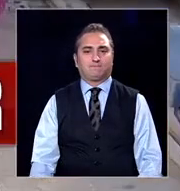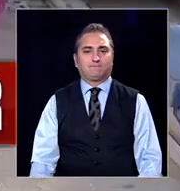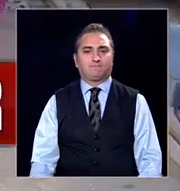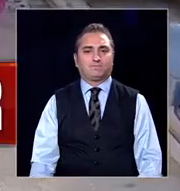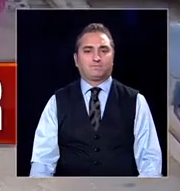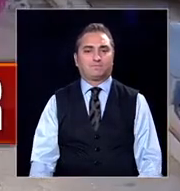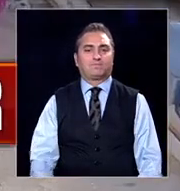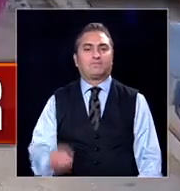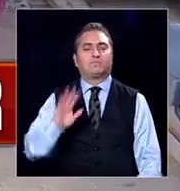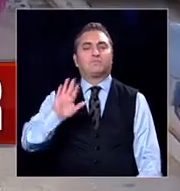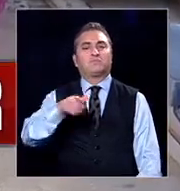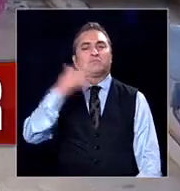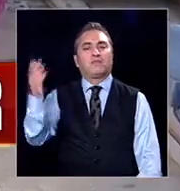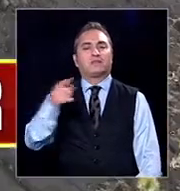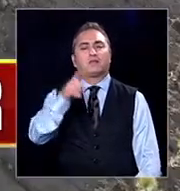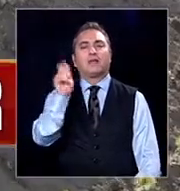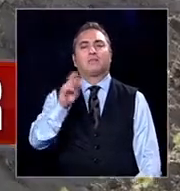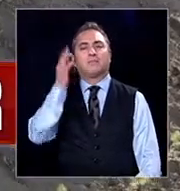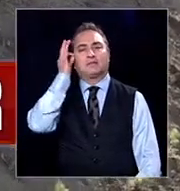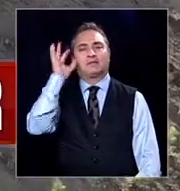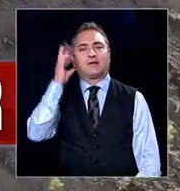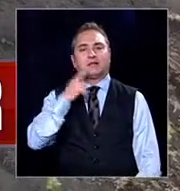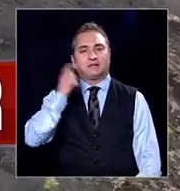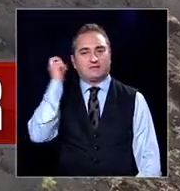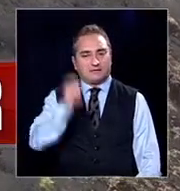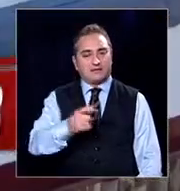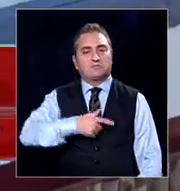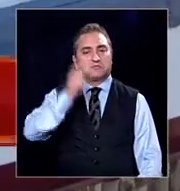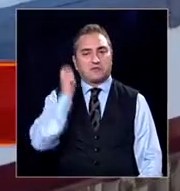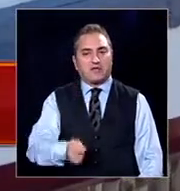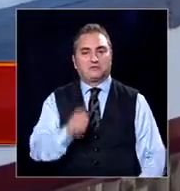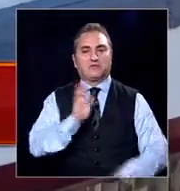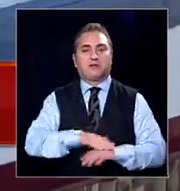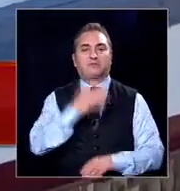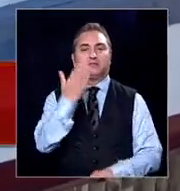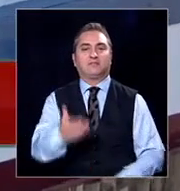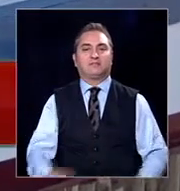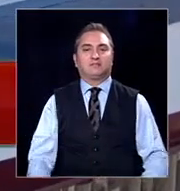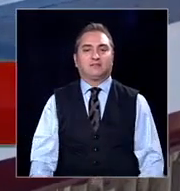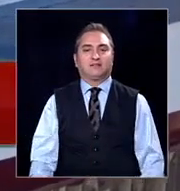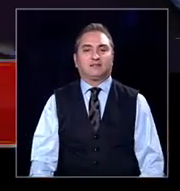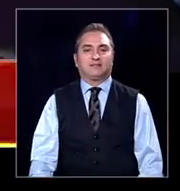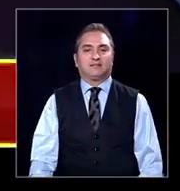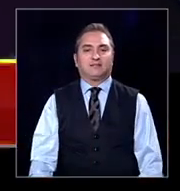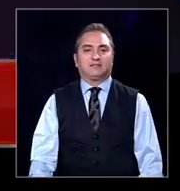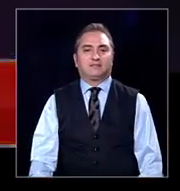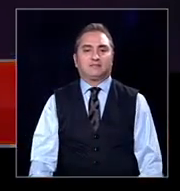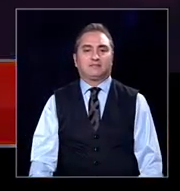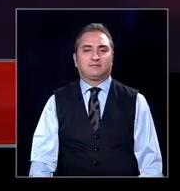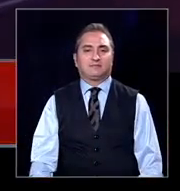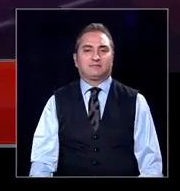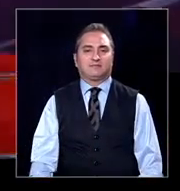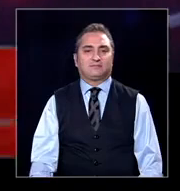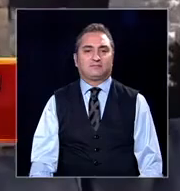delilik. Başkalarının delilik dediğini onlar hayata geçirdi. Biraz da Karadeniz insanın inadı vardır. Biraz zahmetli oldu